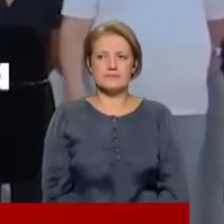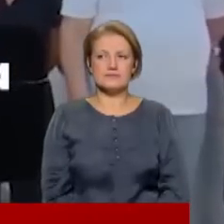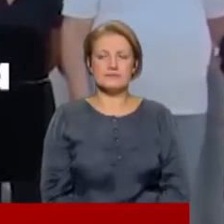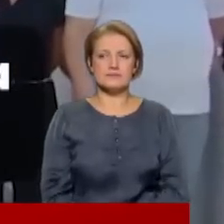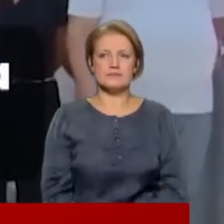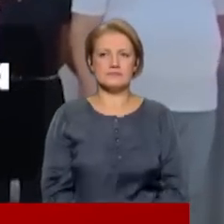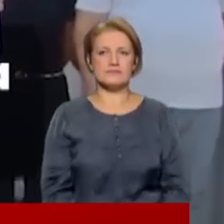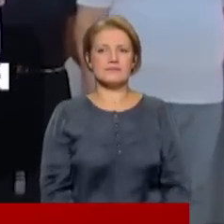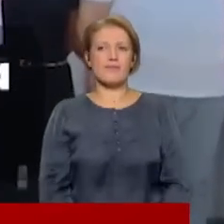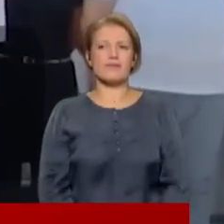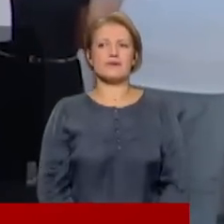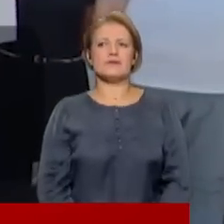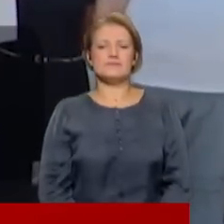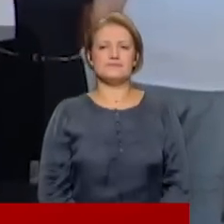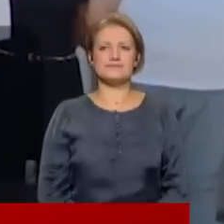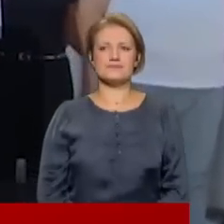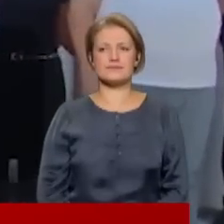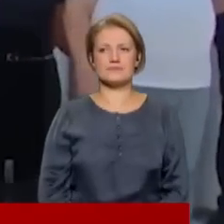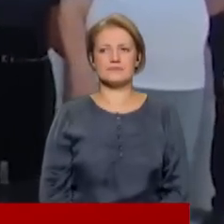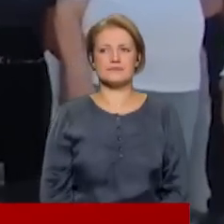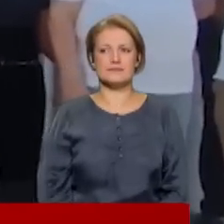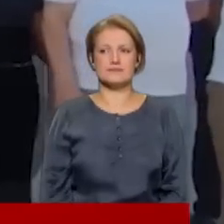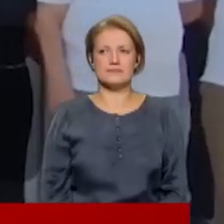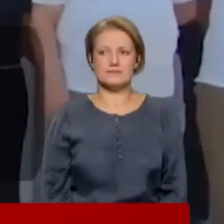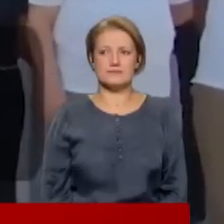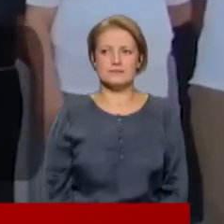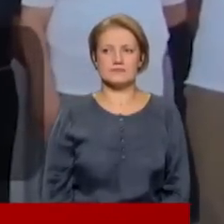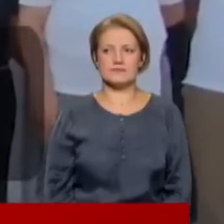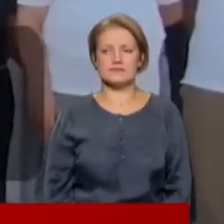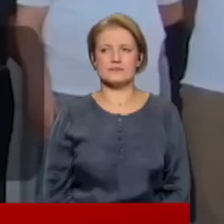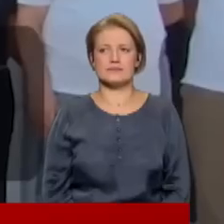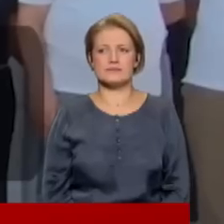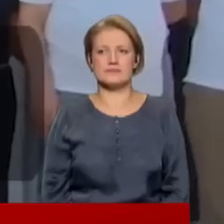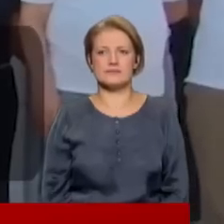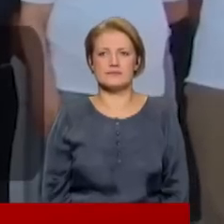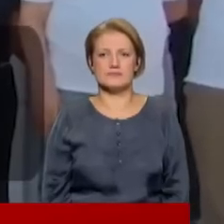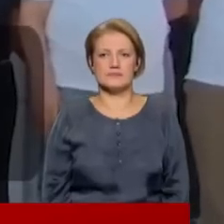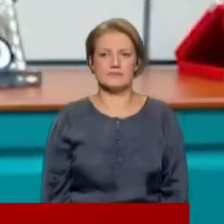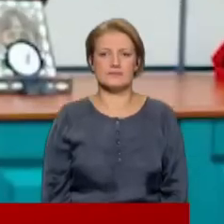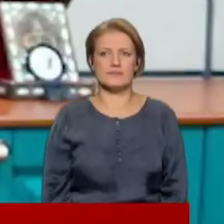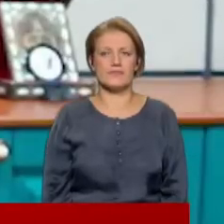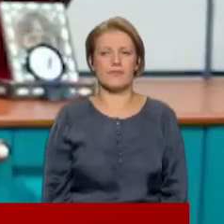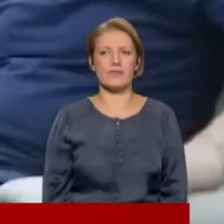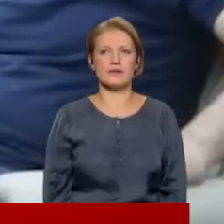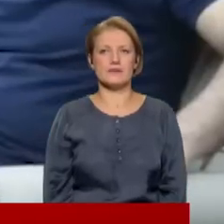başlatılan Asım Sultanoğlu tepkilere rağmen Şanlıurfa Milli Eğitim Müdürlüğü'ne göreve getirilmiştir.